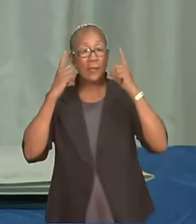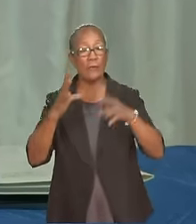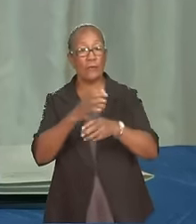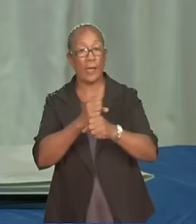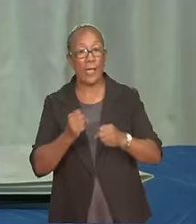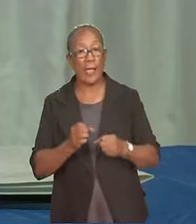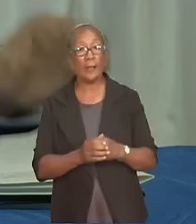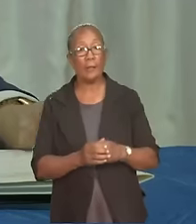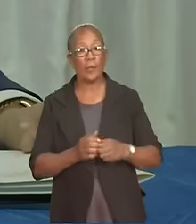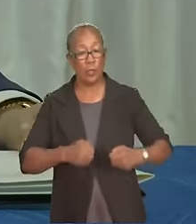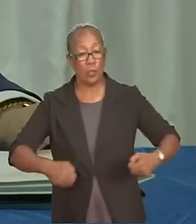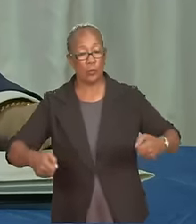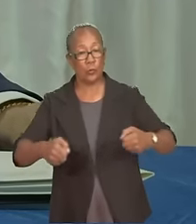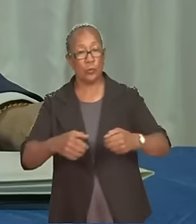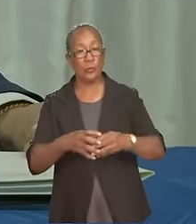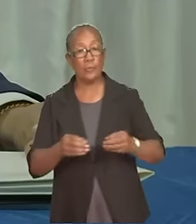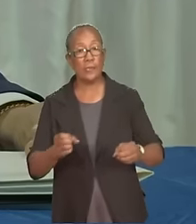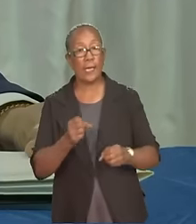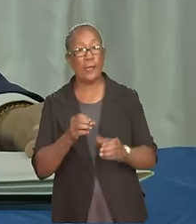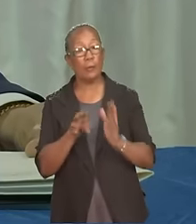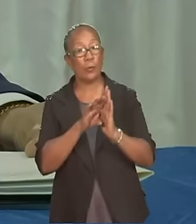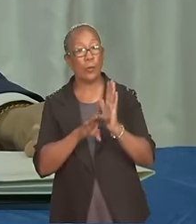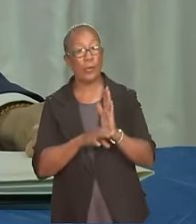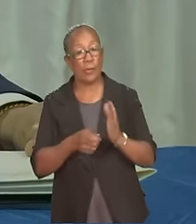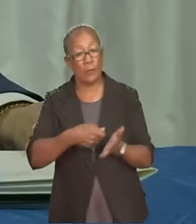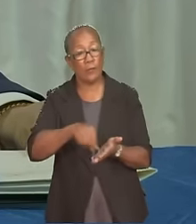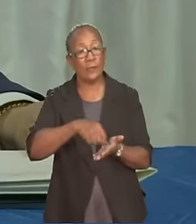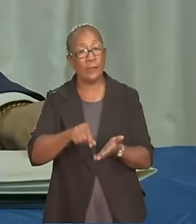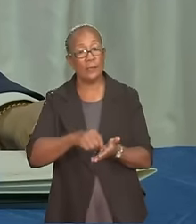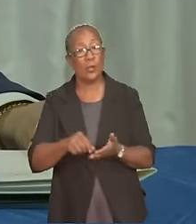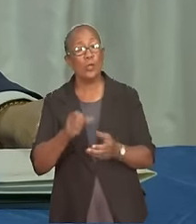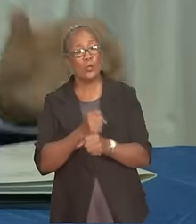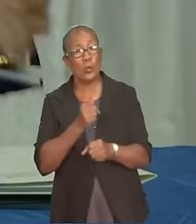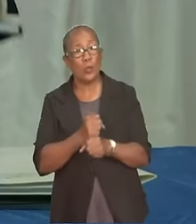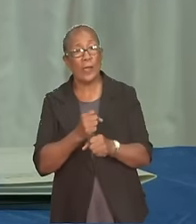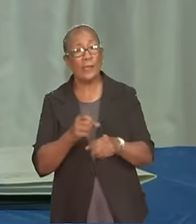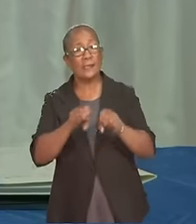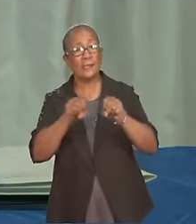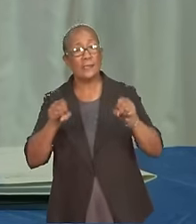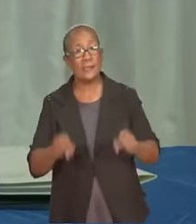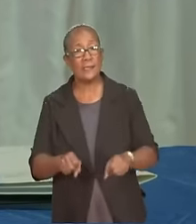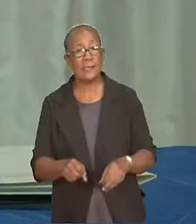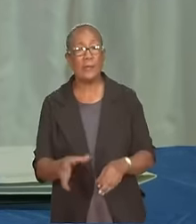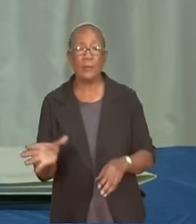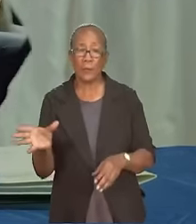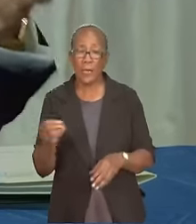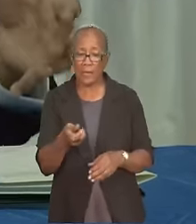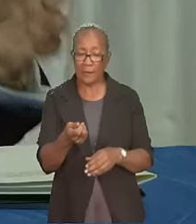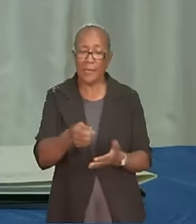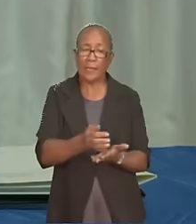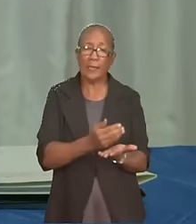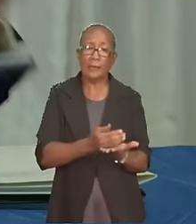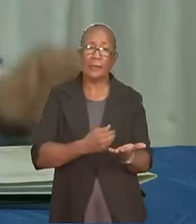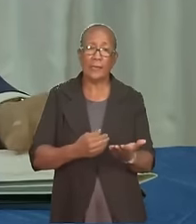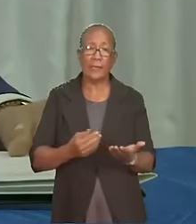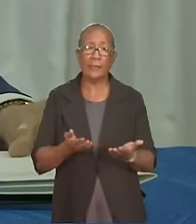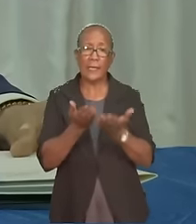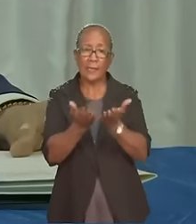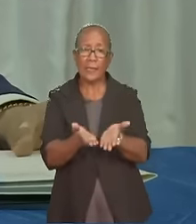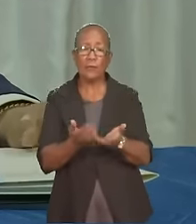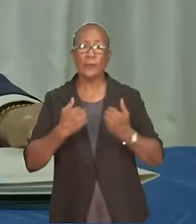we sociaal programma financieren. Zo werkt dat systeem. Haal het geld daar uit die samenleving. Breng het voor de mensen die het nodig